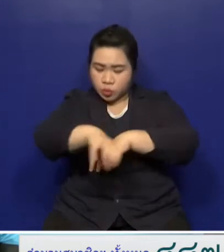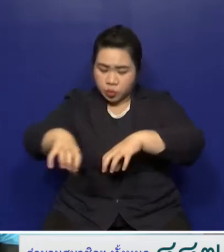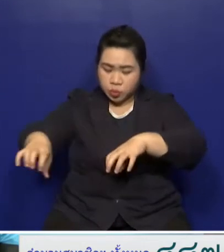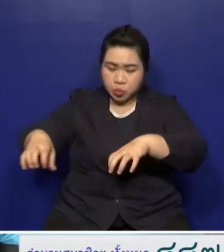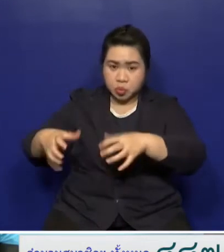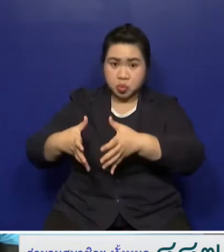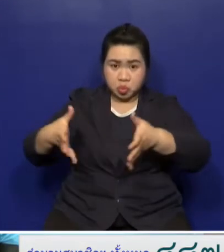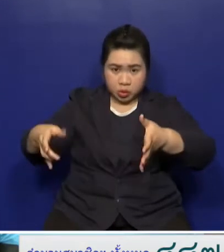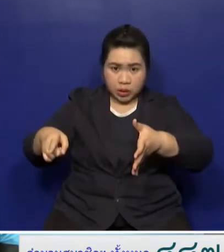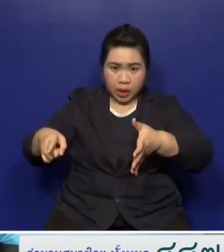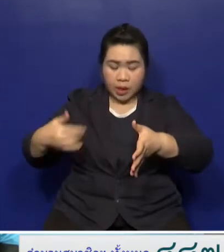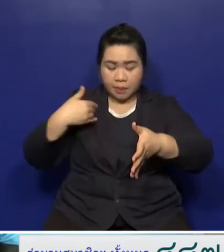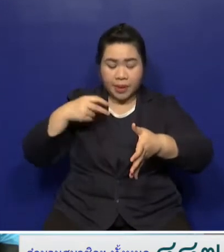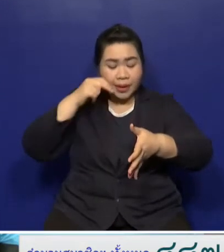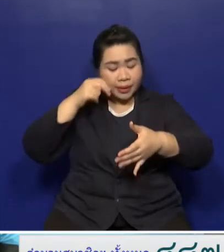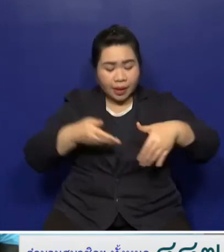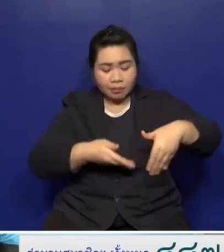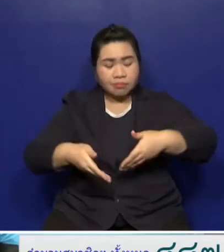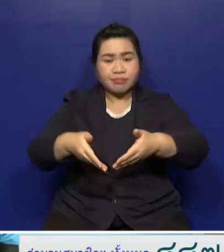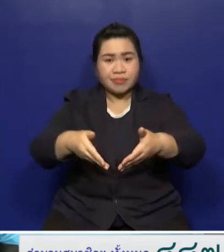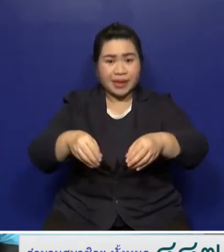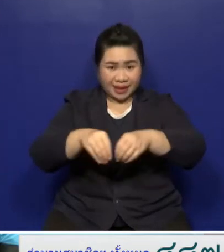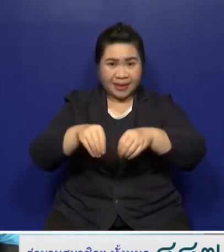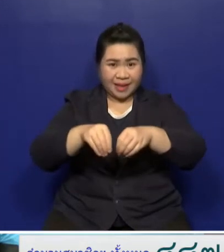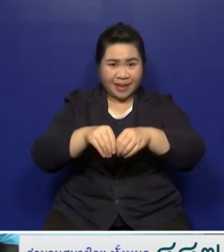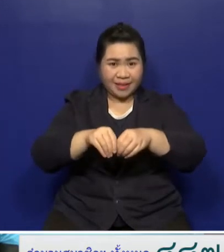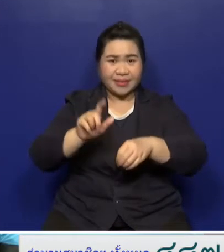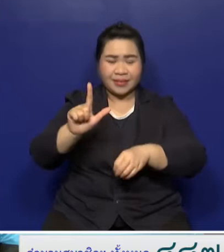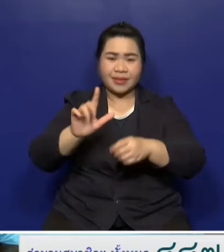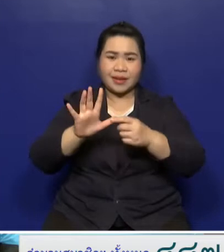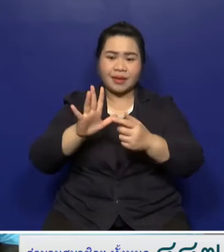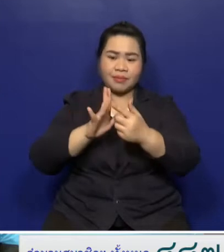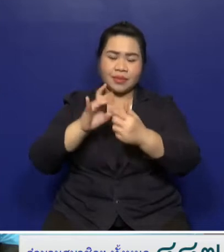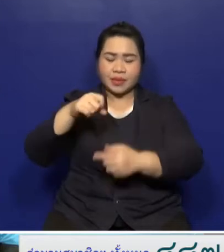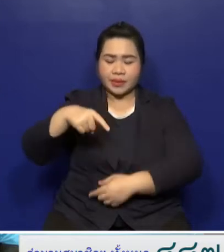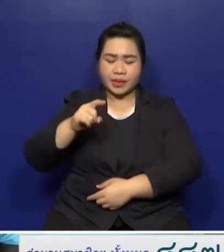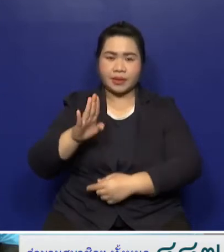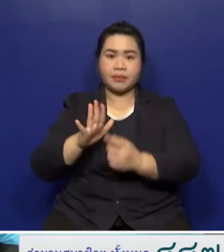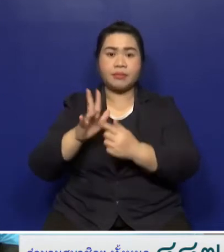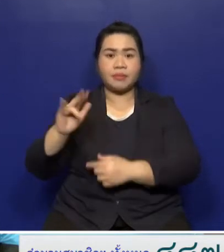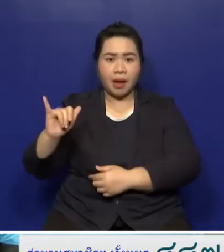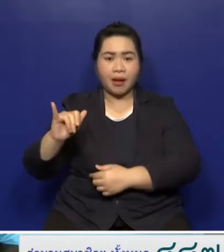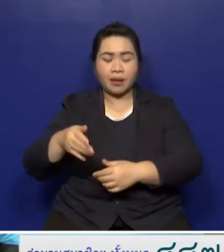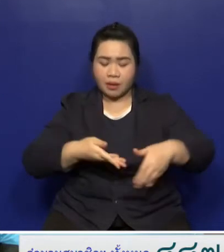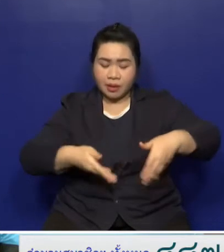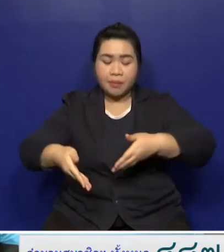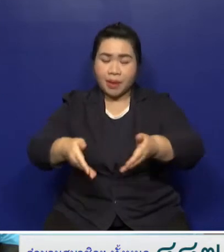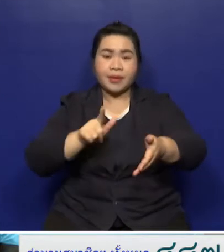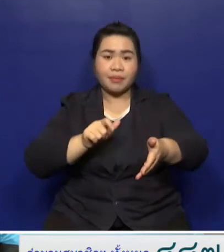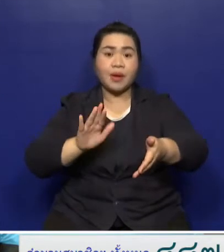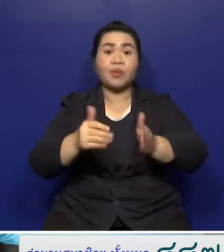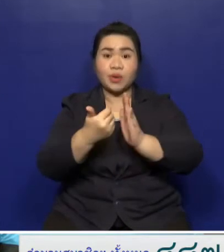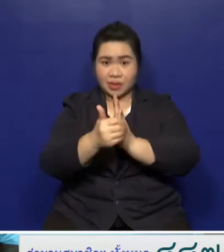อยู่ติดกับลำเซบายซึ่งเป็นแหล่งน้ำสายหลักของภาคอีสานอีกสายหนึ่งแ